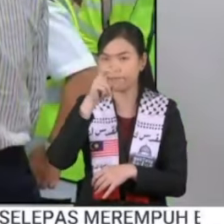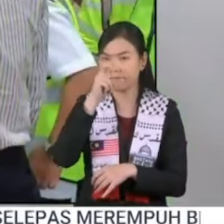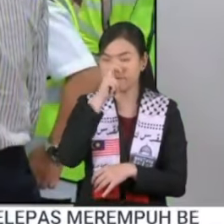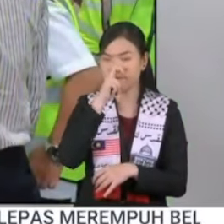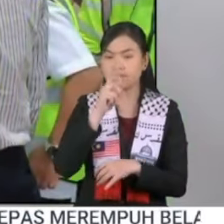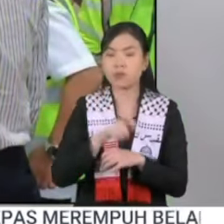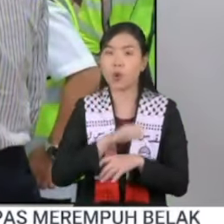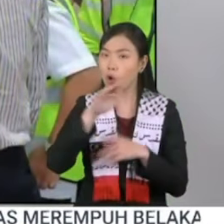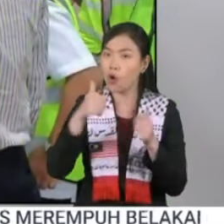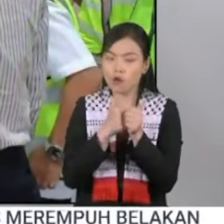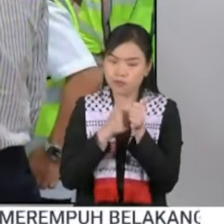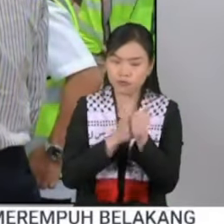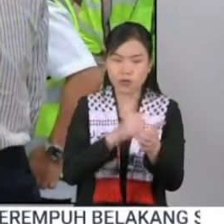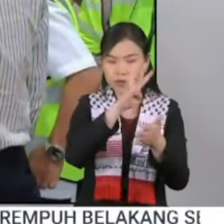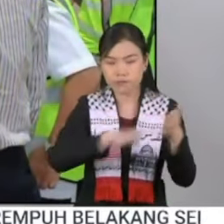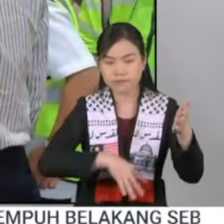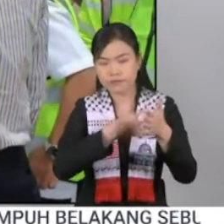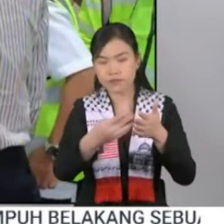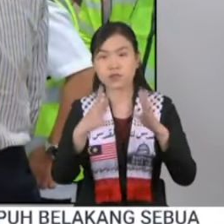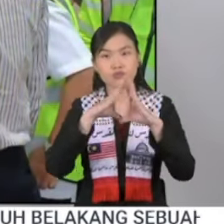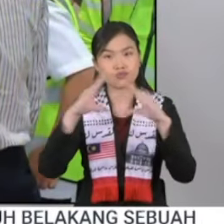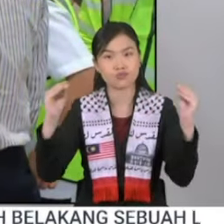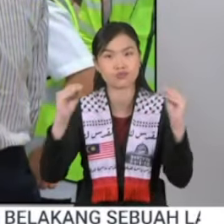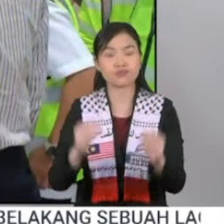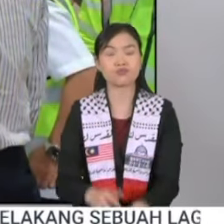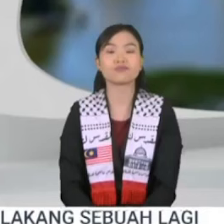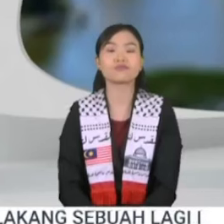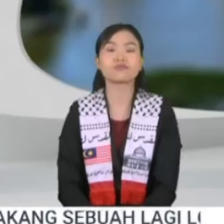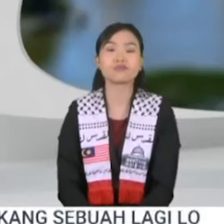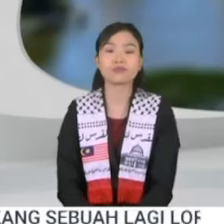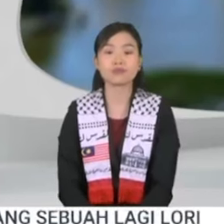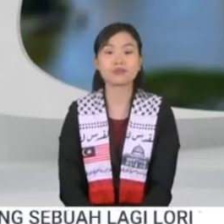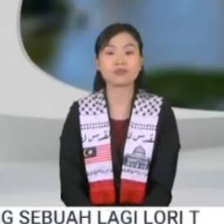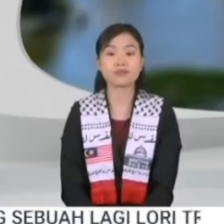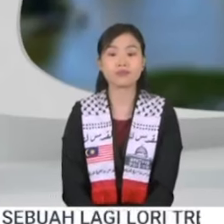mereka mematuhi jadual penyiapan projek.